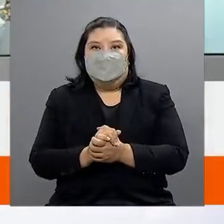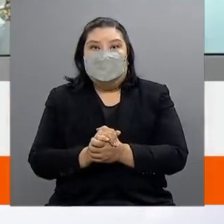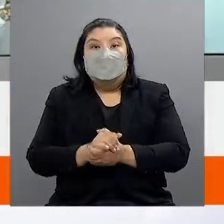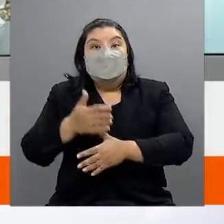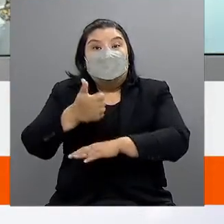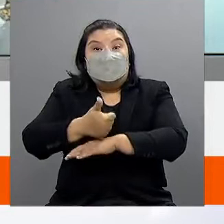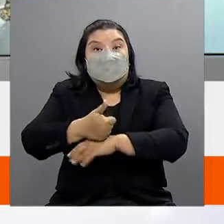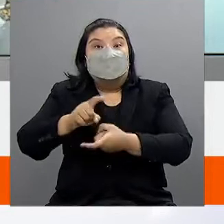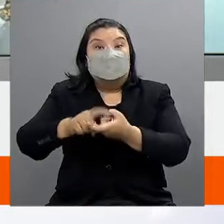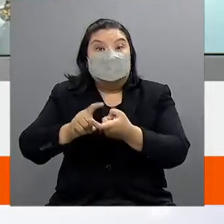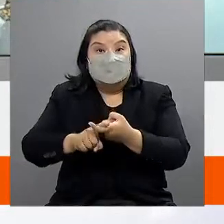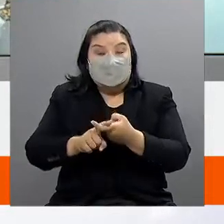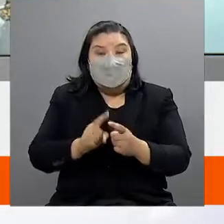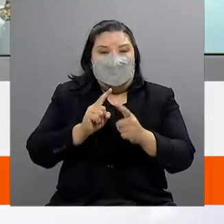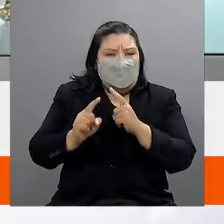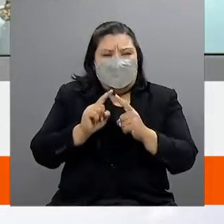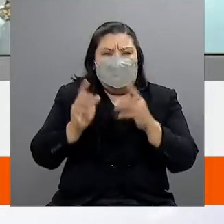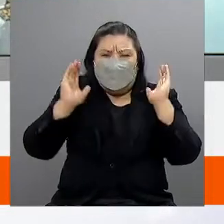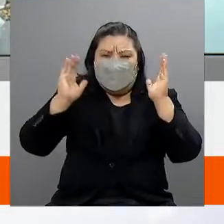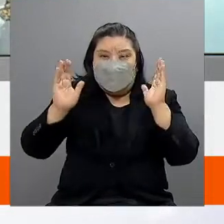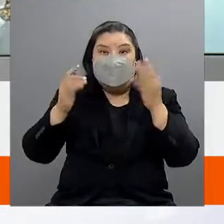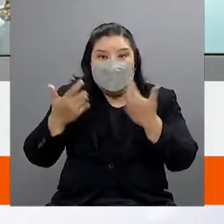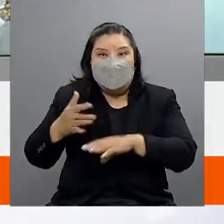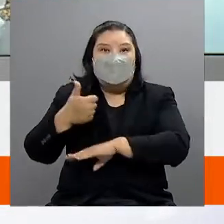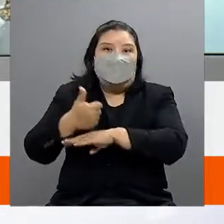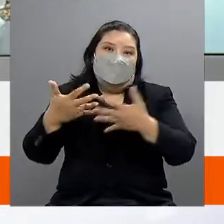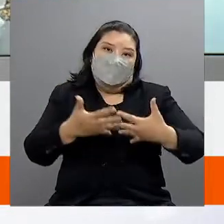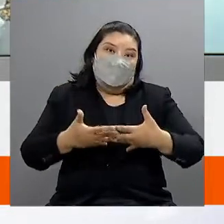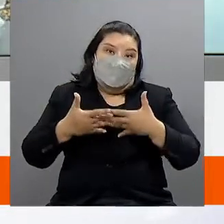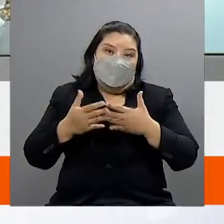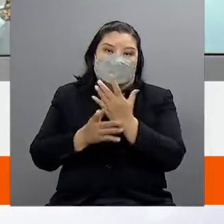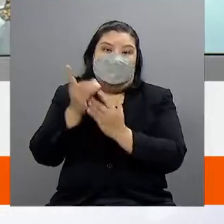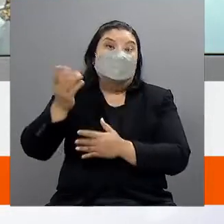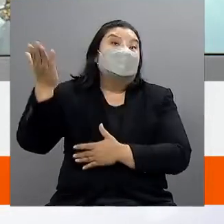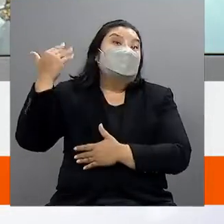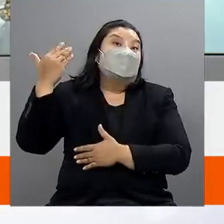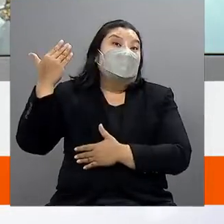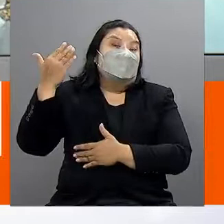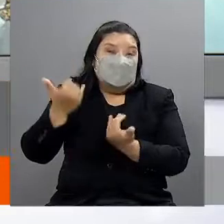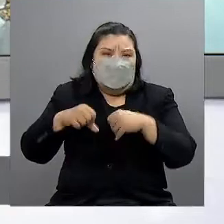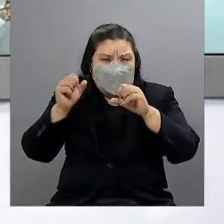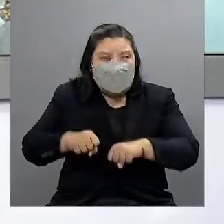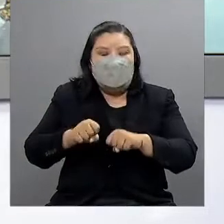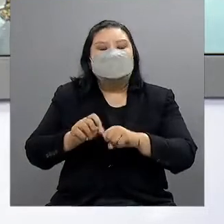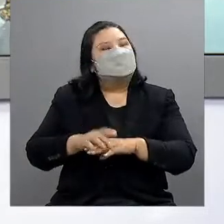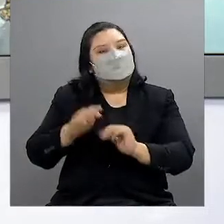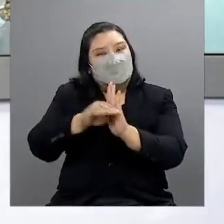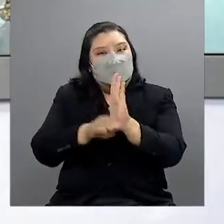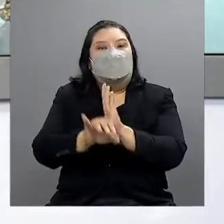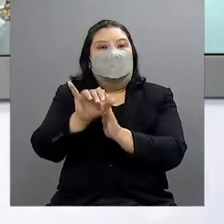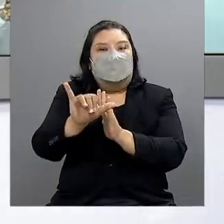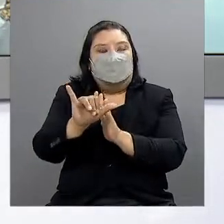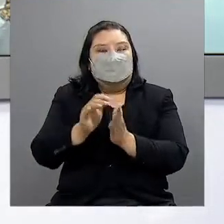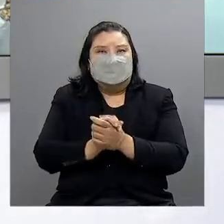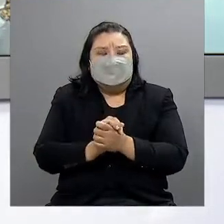หารือของสหารัอเมริกา เมสัปดา์ที่แล้วเมื่อผลการเจราจานั้ยไมเป็รูประทำแต่วทั้งคู่ก็มีแผนทจะหารือกันอีกครั้ง